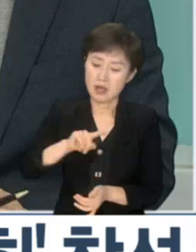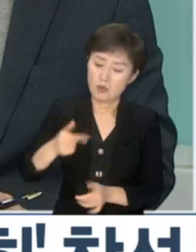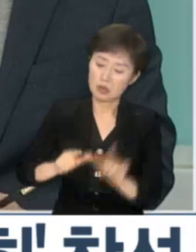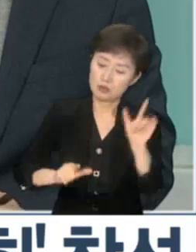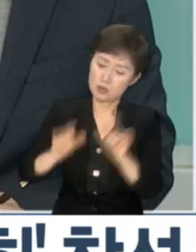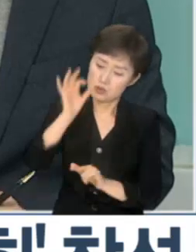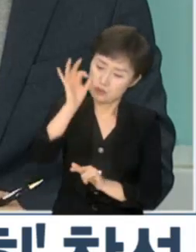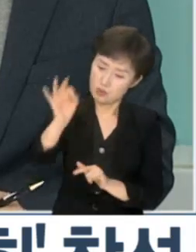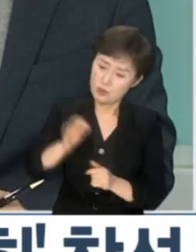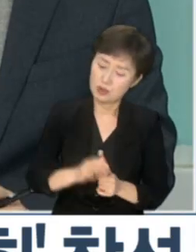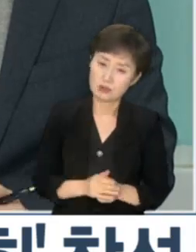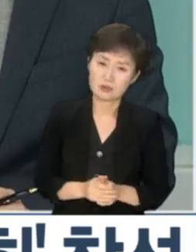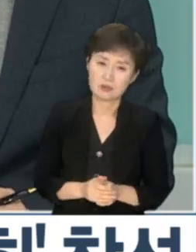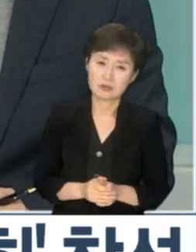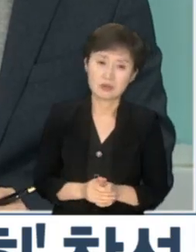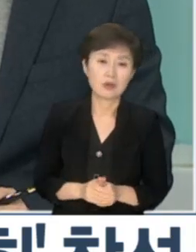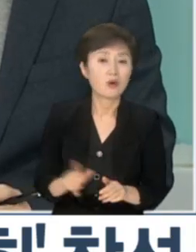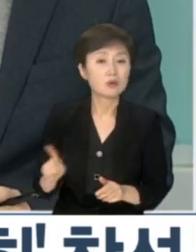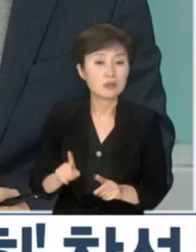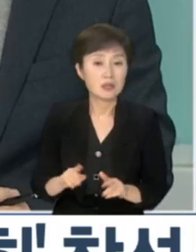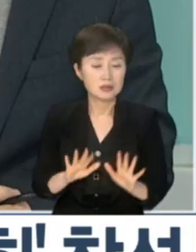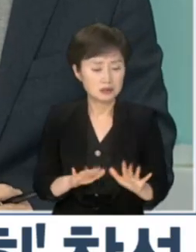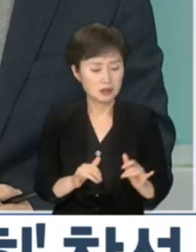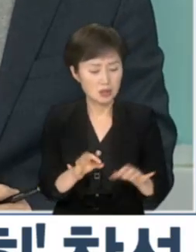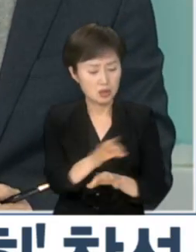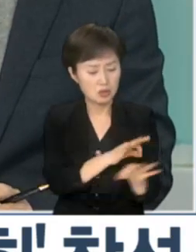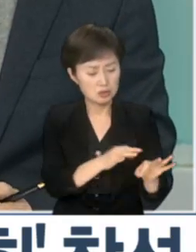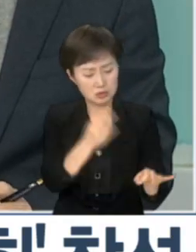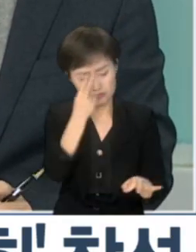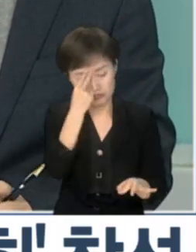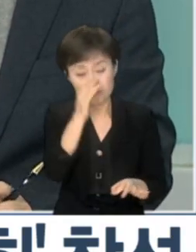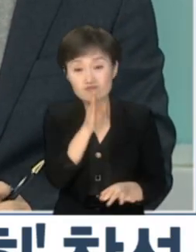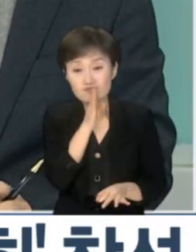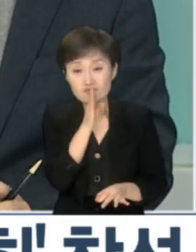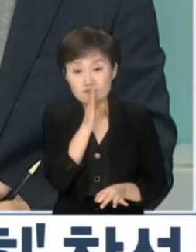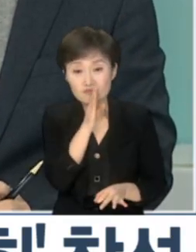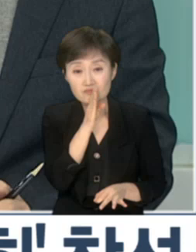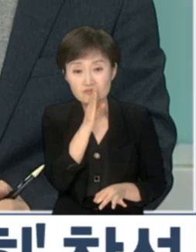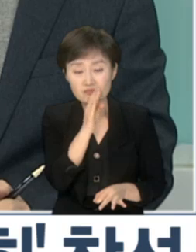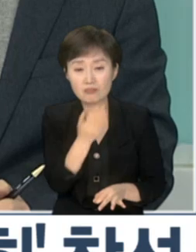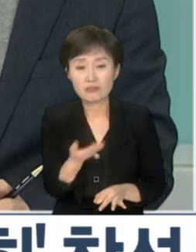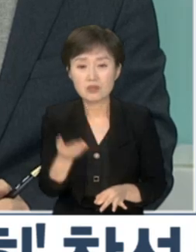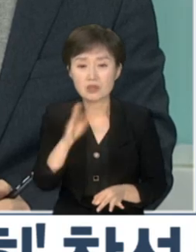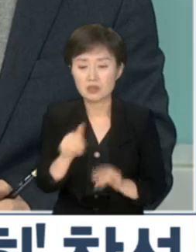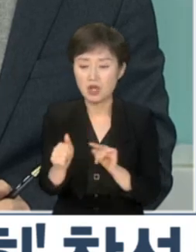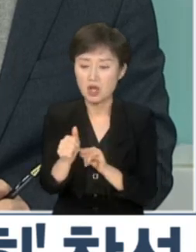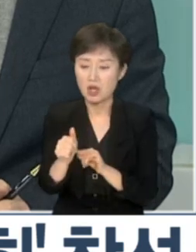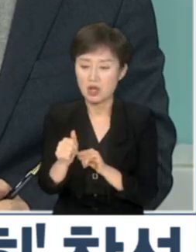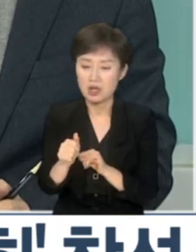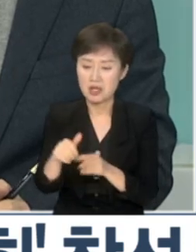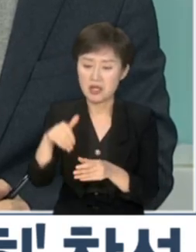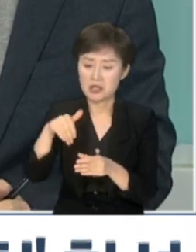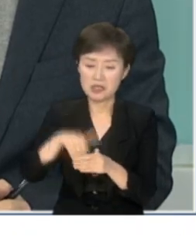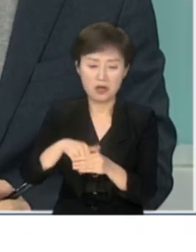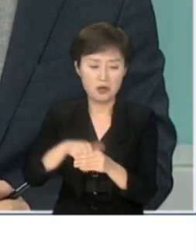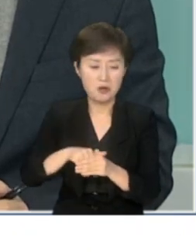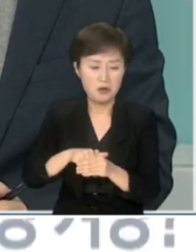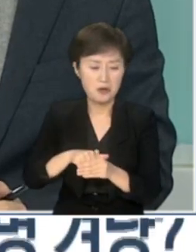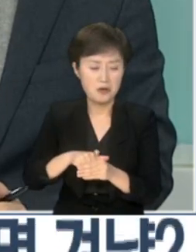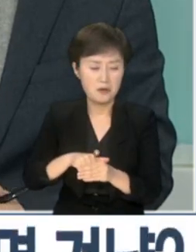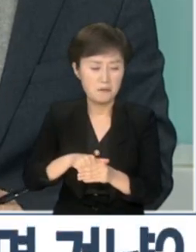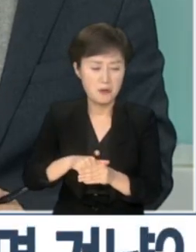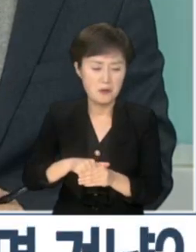모습들은 가뜩이나 지금 민생 경제 안 좋고 그런데 총선을 위해서 오로지 그냥 그 양평 고속도로 문제라든지 또 이분은 전세